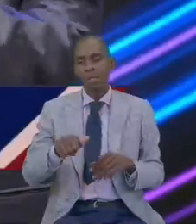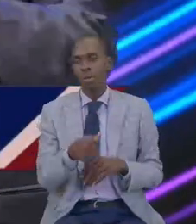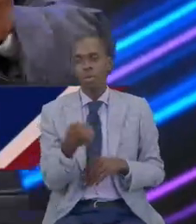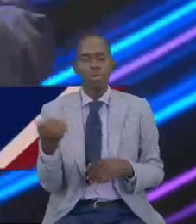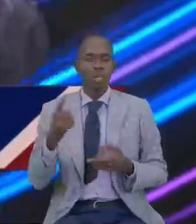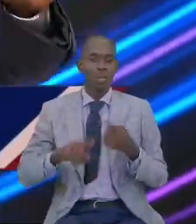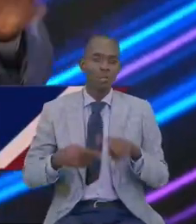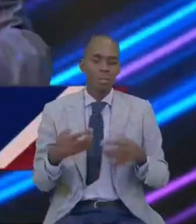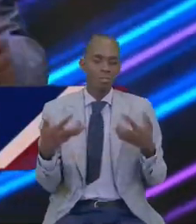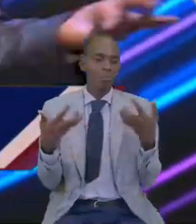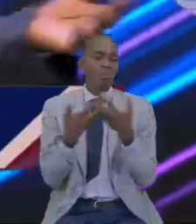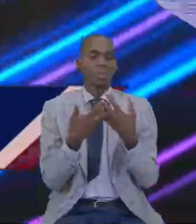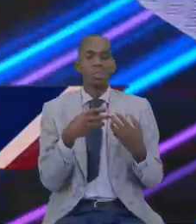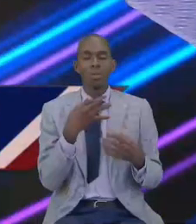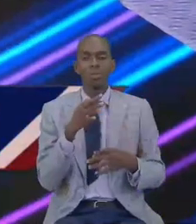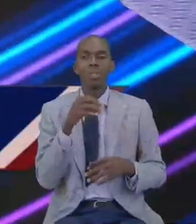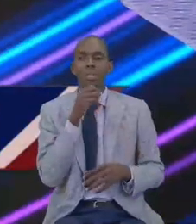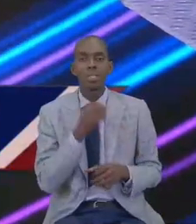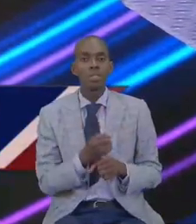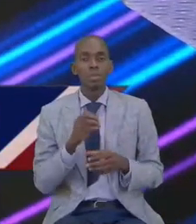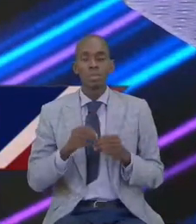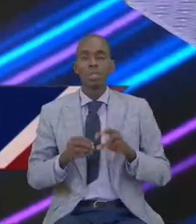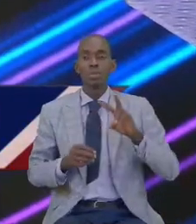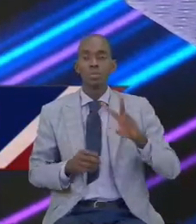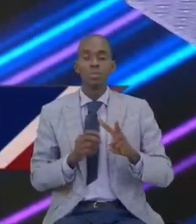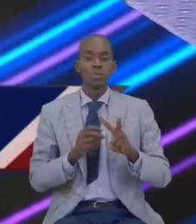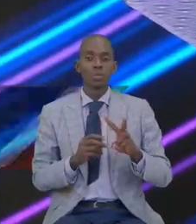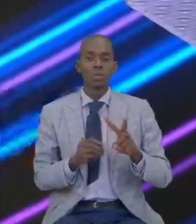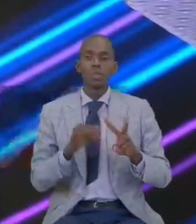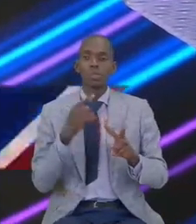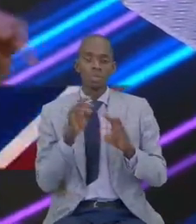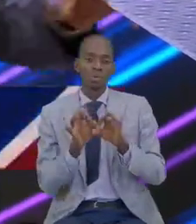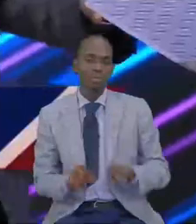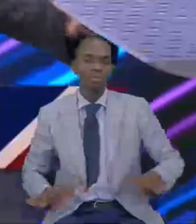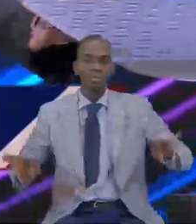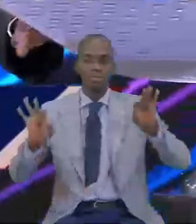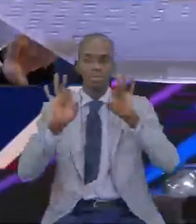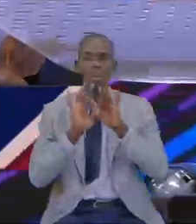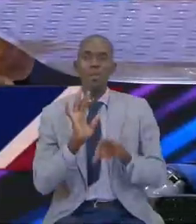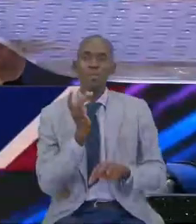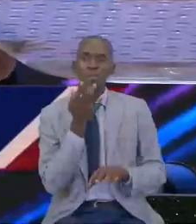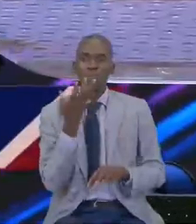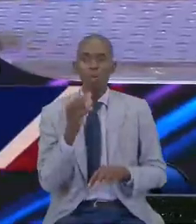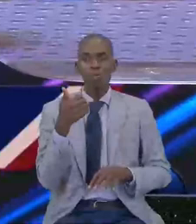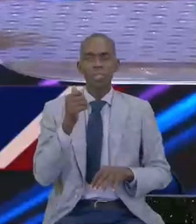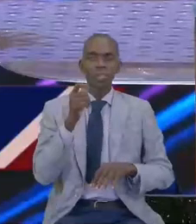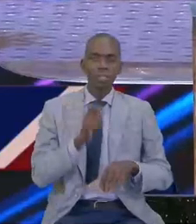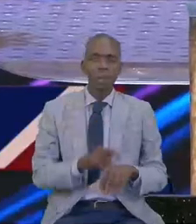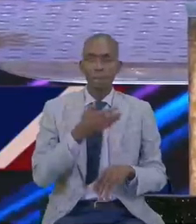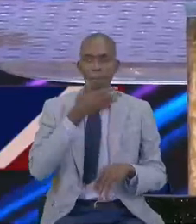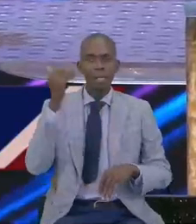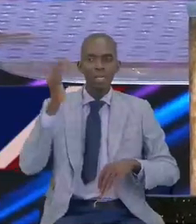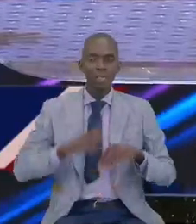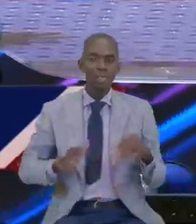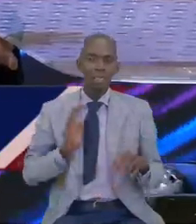collègues, ils étaient 10 fois supérieurs. Deuxièmement, la faveur significative de 10 fois supérieure que notre passé.